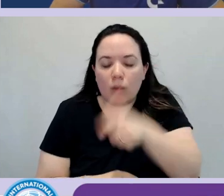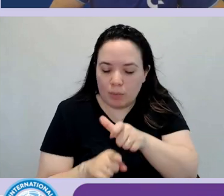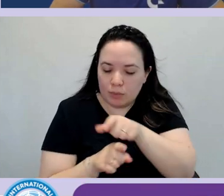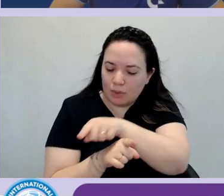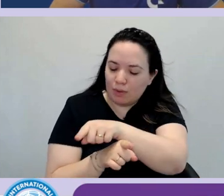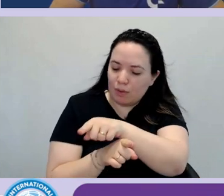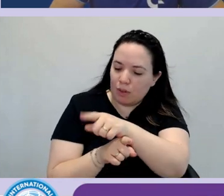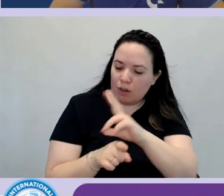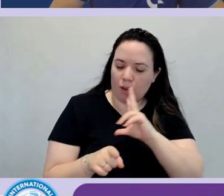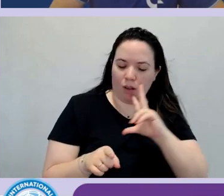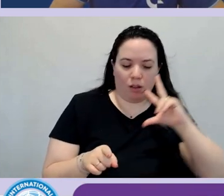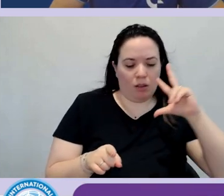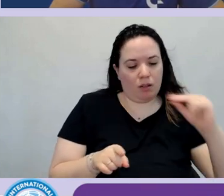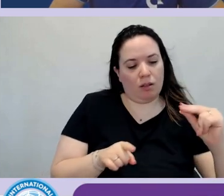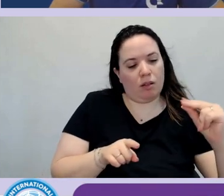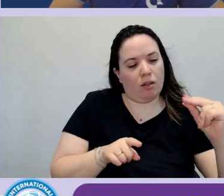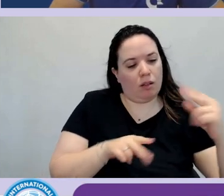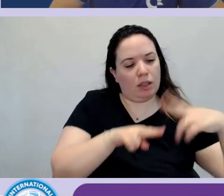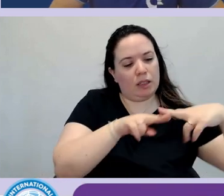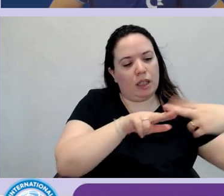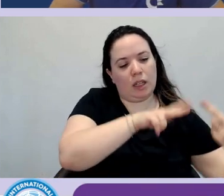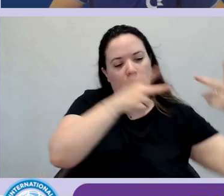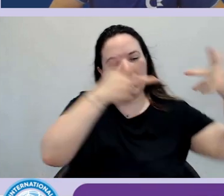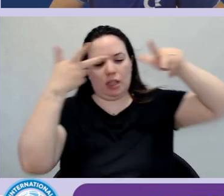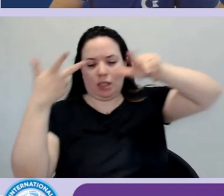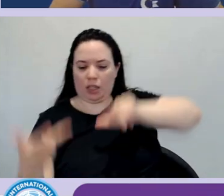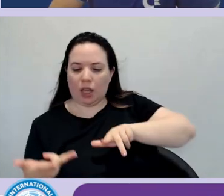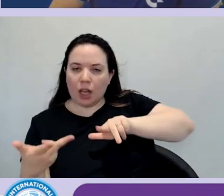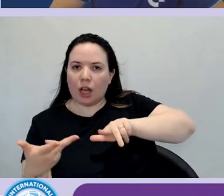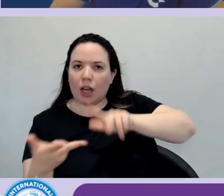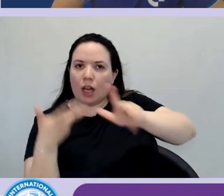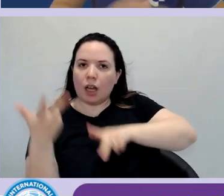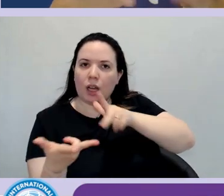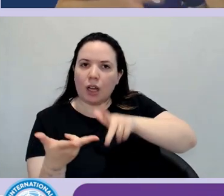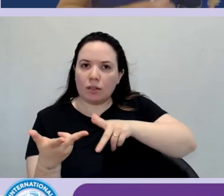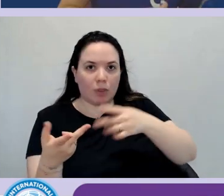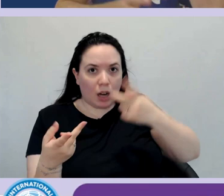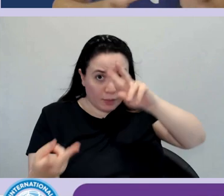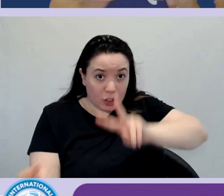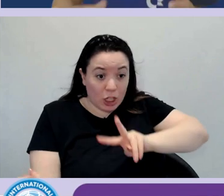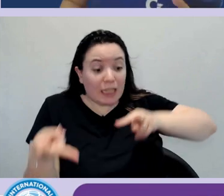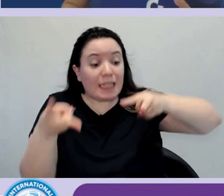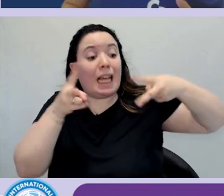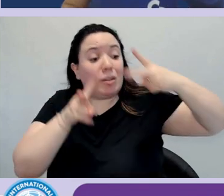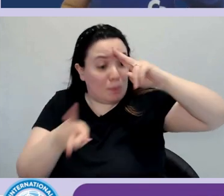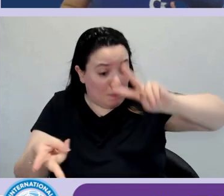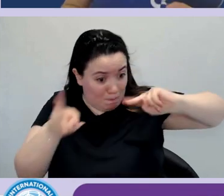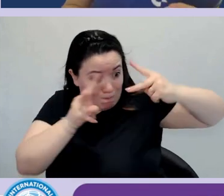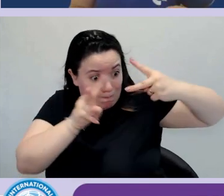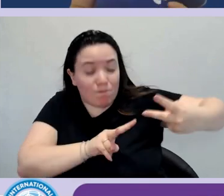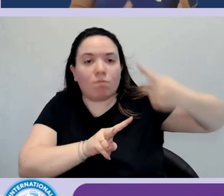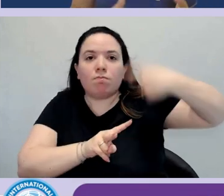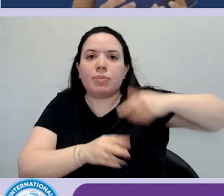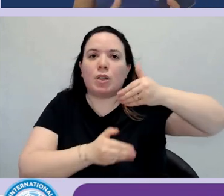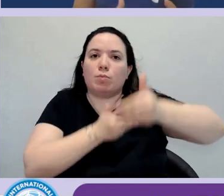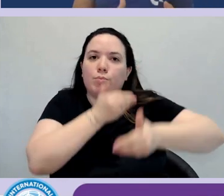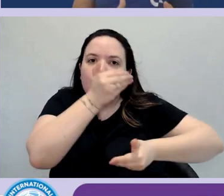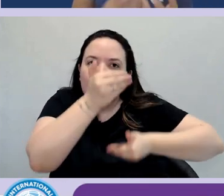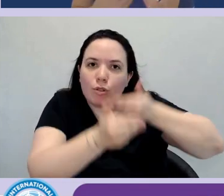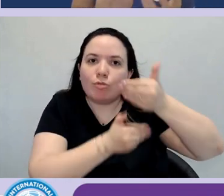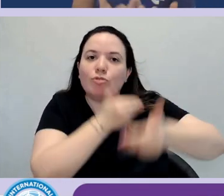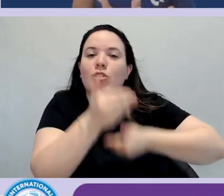trascrizione di ciò che sto dicendo Ma è si chiama interpretazione della lingua dei segni Quindi